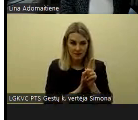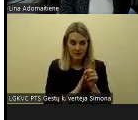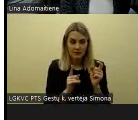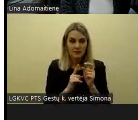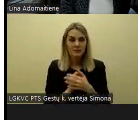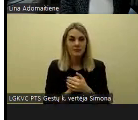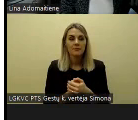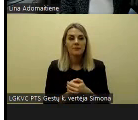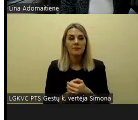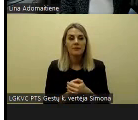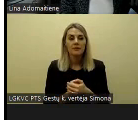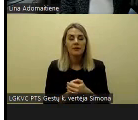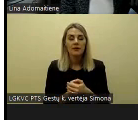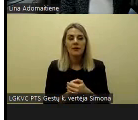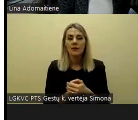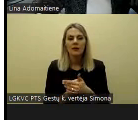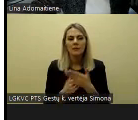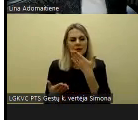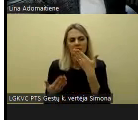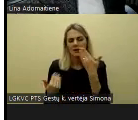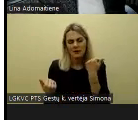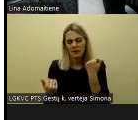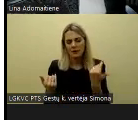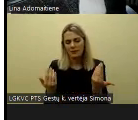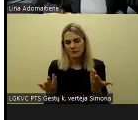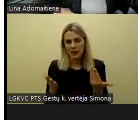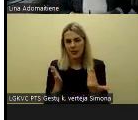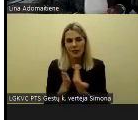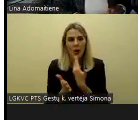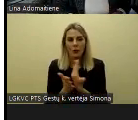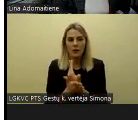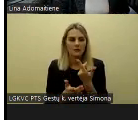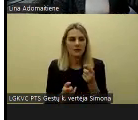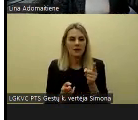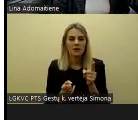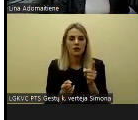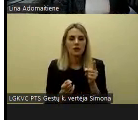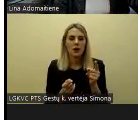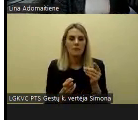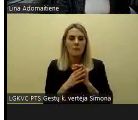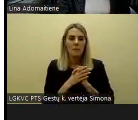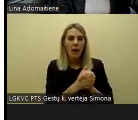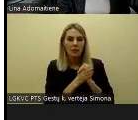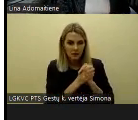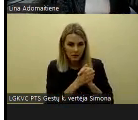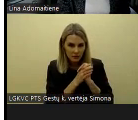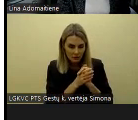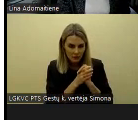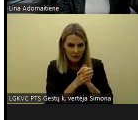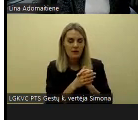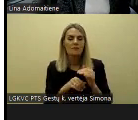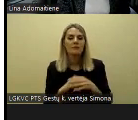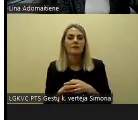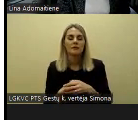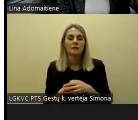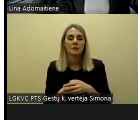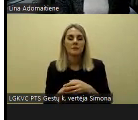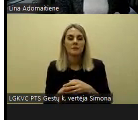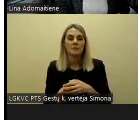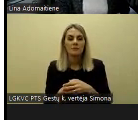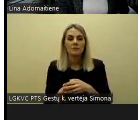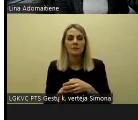lietuviškai bus kitokios raidės, bet čia nėra nieko naujo, tai yra bendradarbiavimas. Jeigu tiesiogiai išversti iš anglų kalbos,